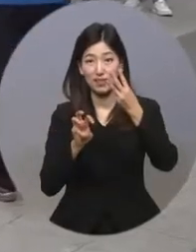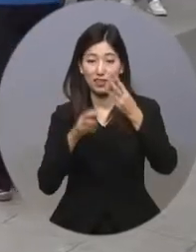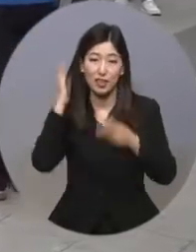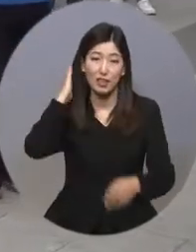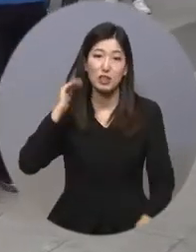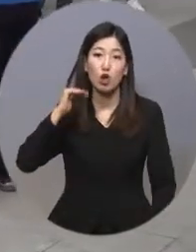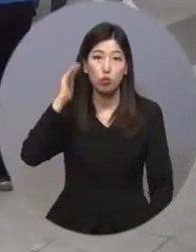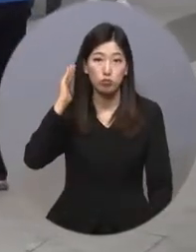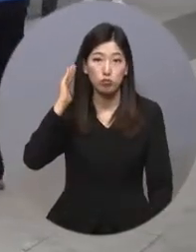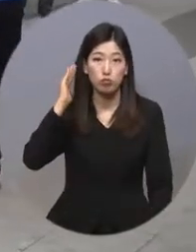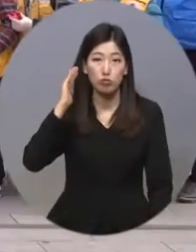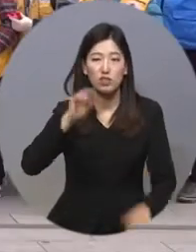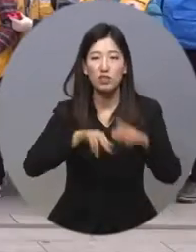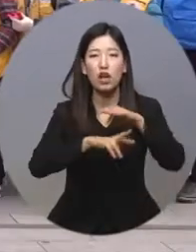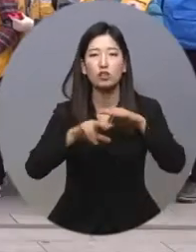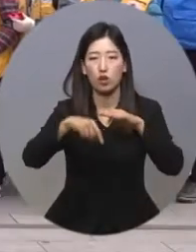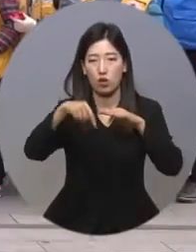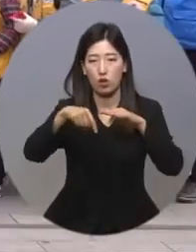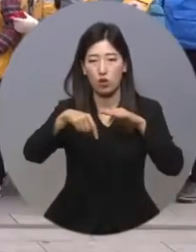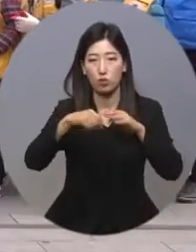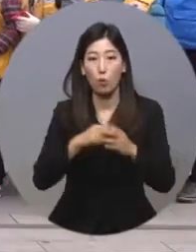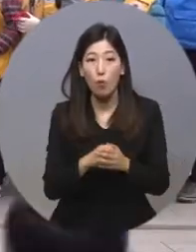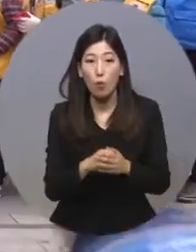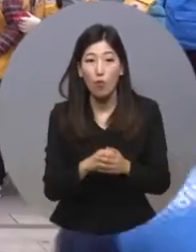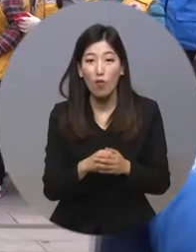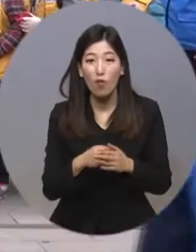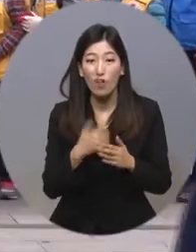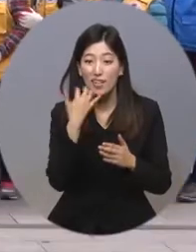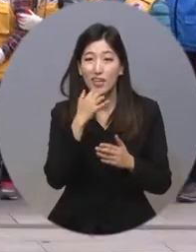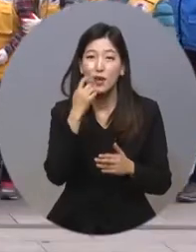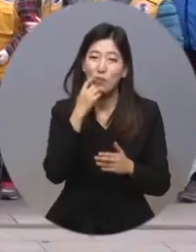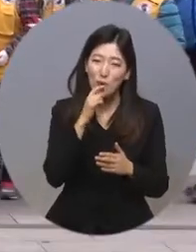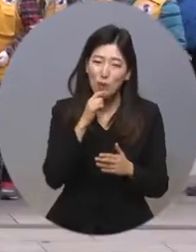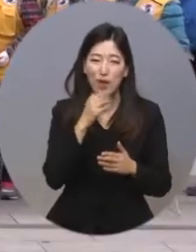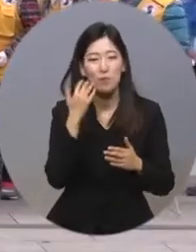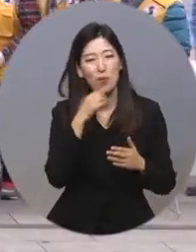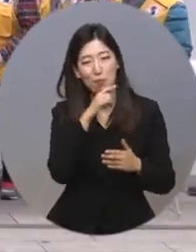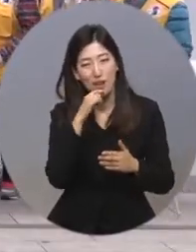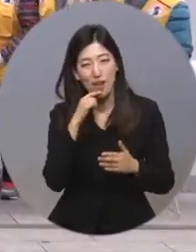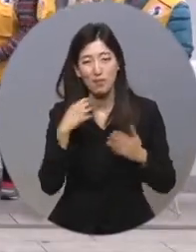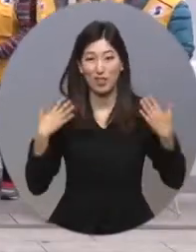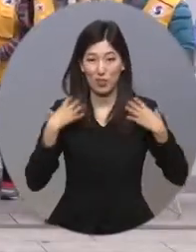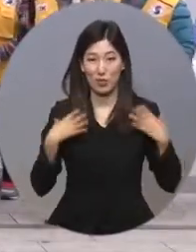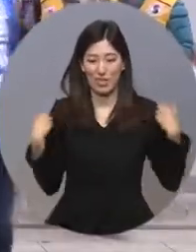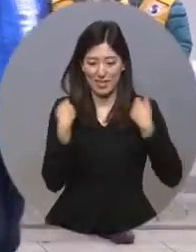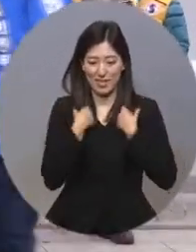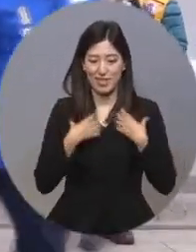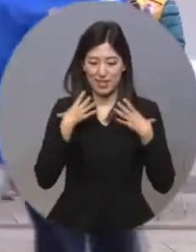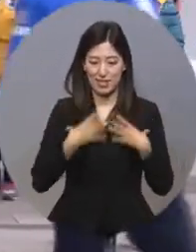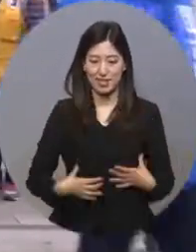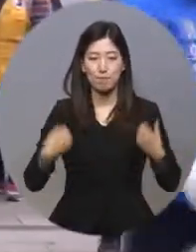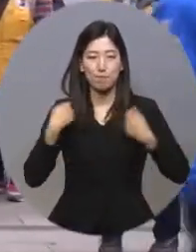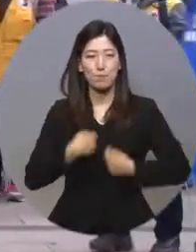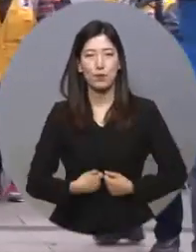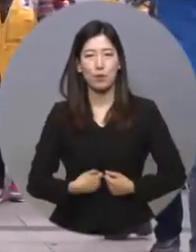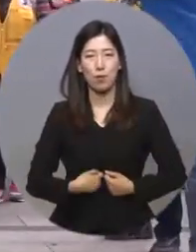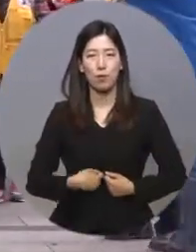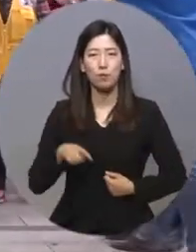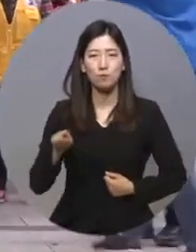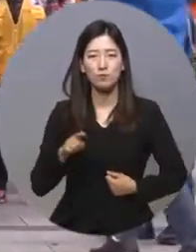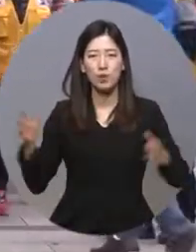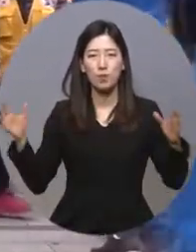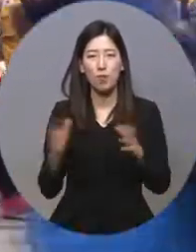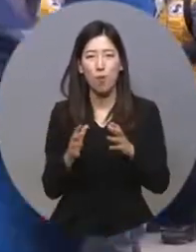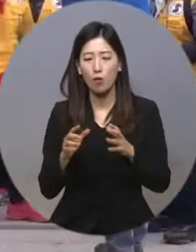서부역 동부역 광장에서는 색색의 조끼를 입은 단체들이 클린 의정부를 목표로 봄맞이